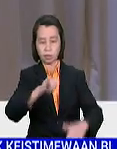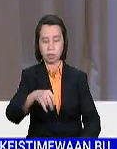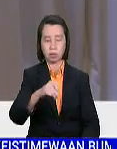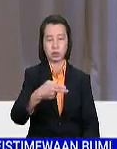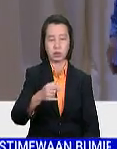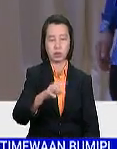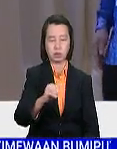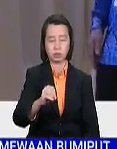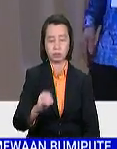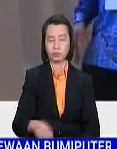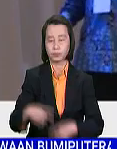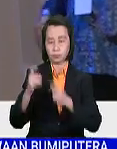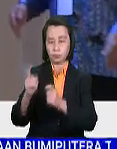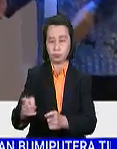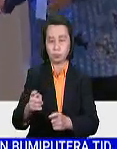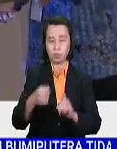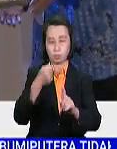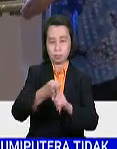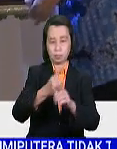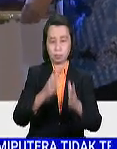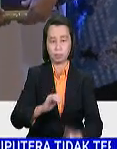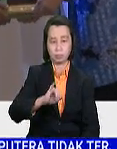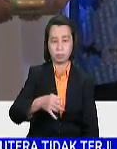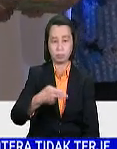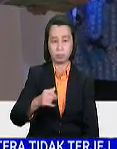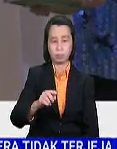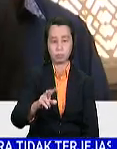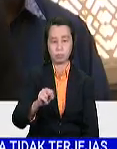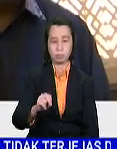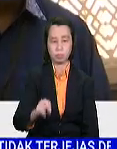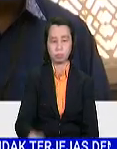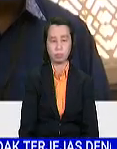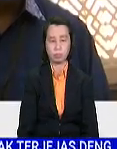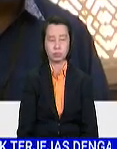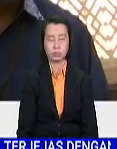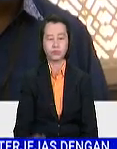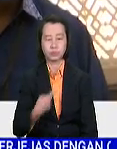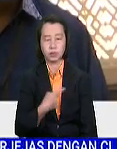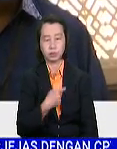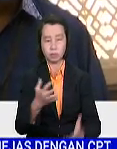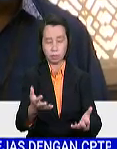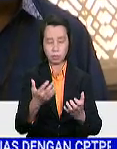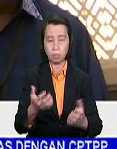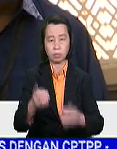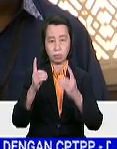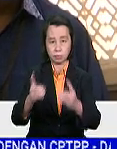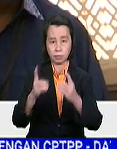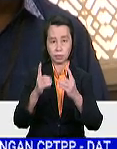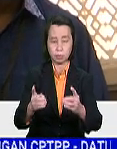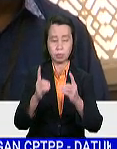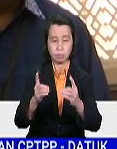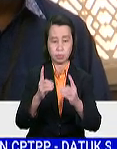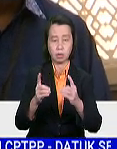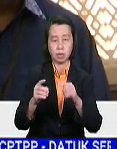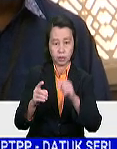Kinabalu penyampaian disempurnakan pengarah insenda to save zaman sanggul kita mau pendidikan ini agama ini juga